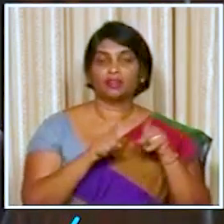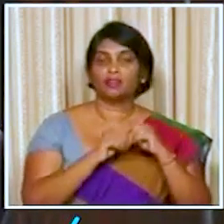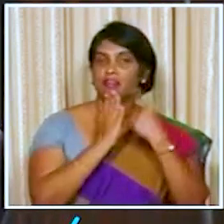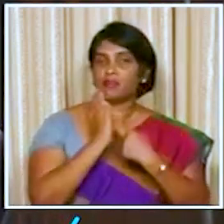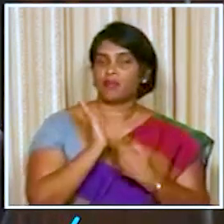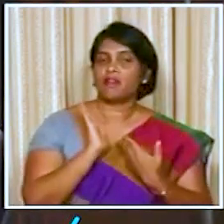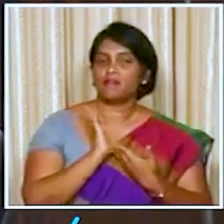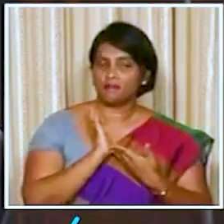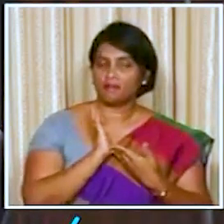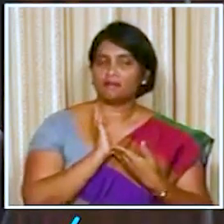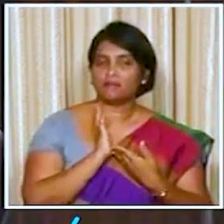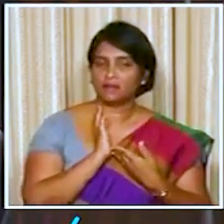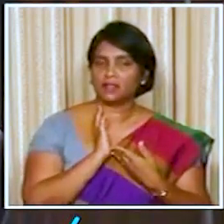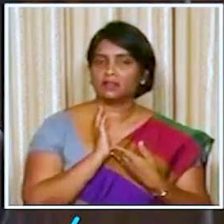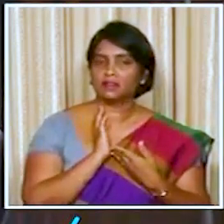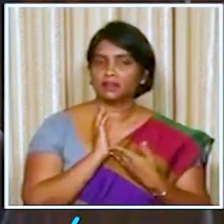ඉන්නවා.